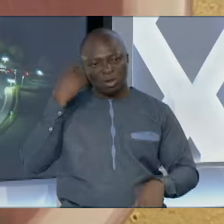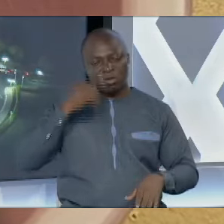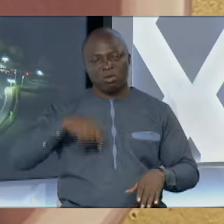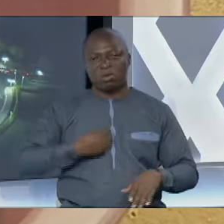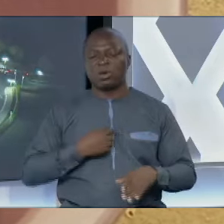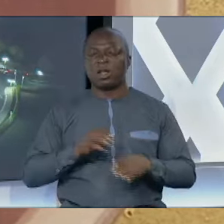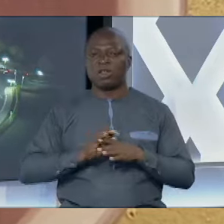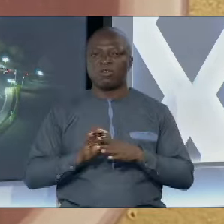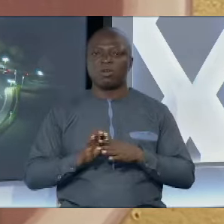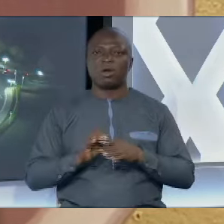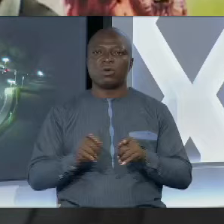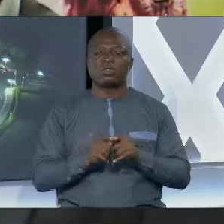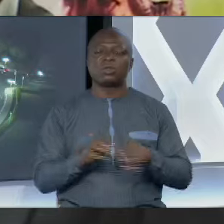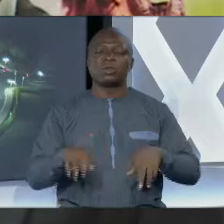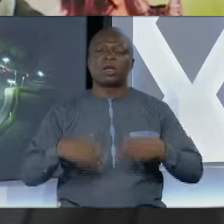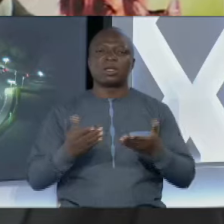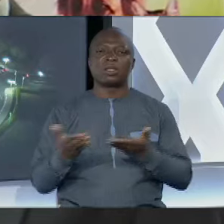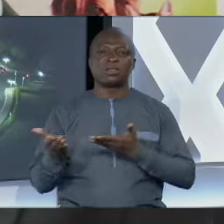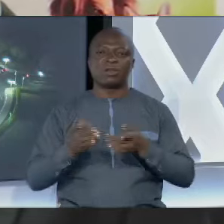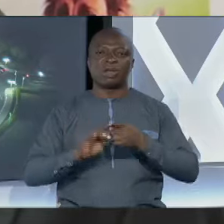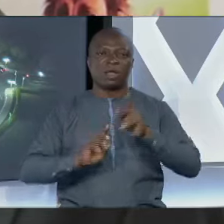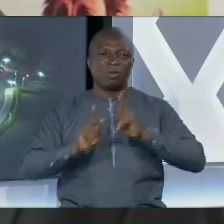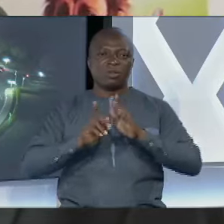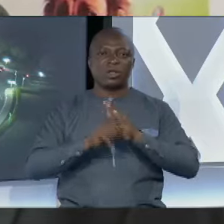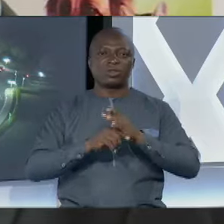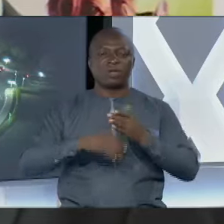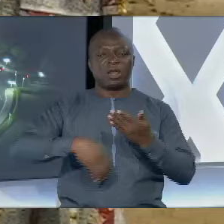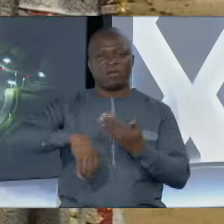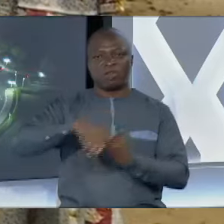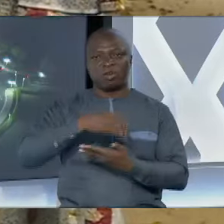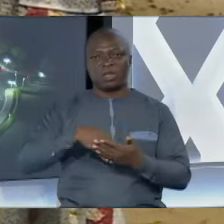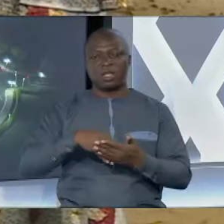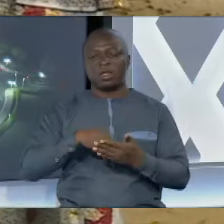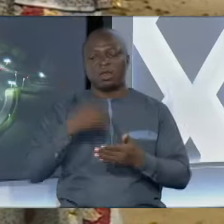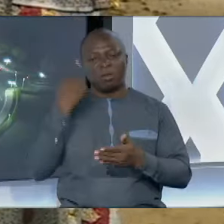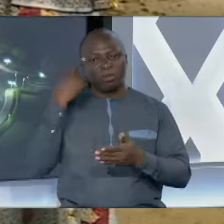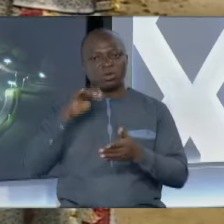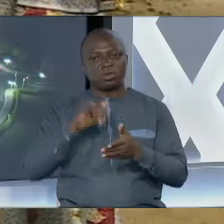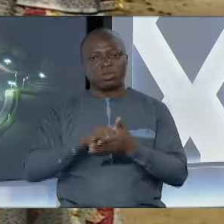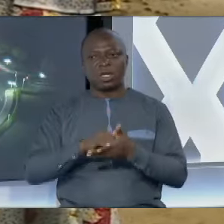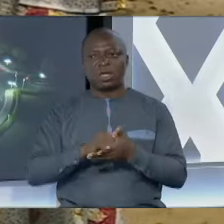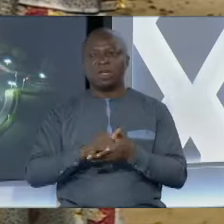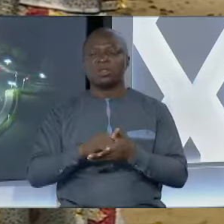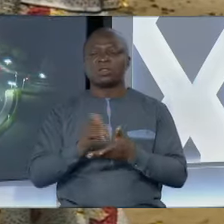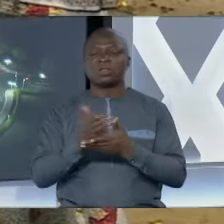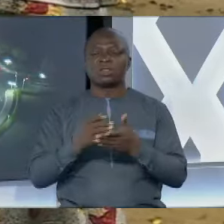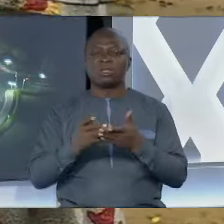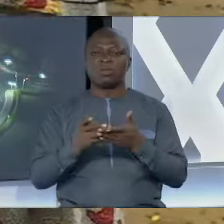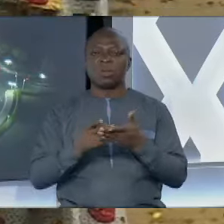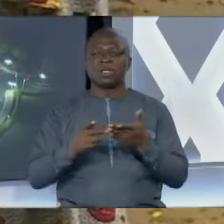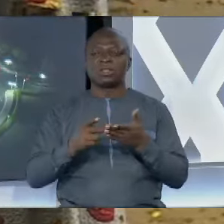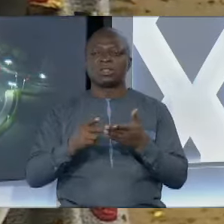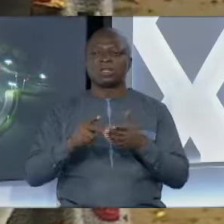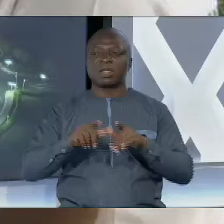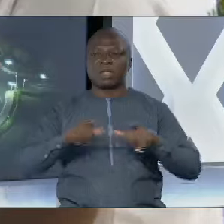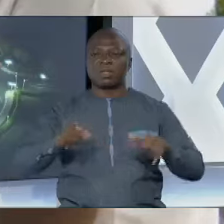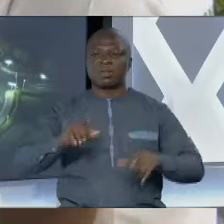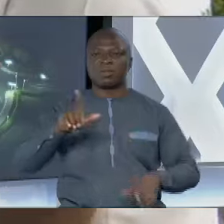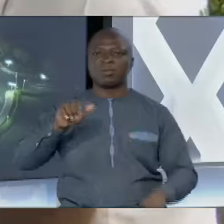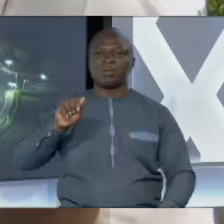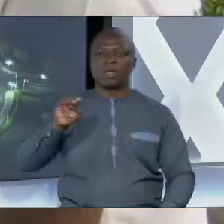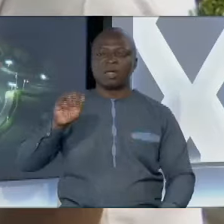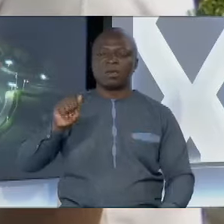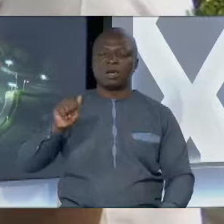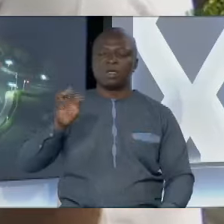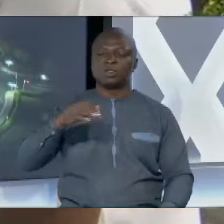les formant, de rendre service à la population environnante. Pour cette campagne, ce sont les localités de Lama, de Lassa dans la commune de Kosa